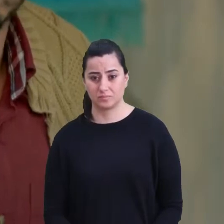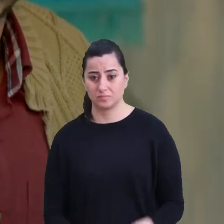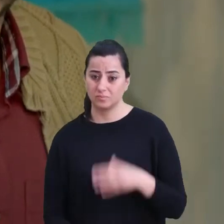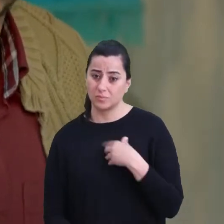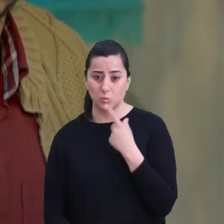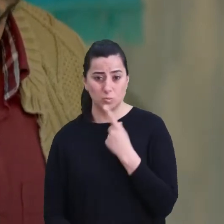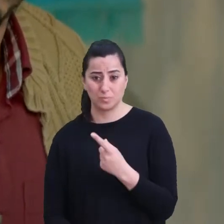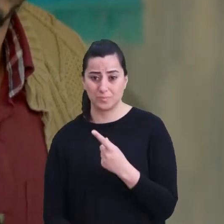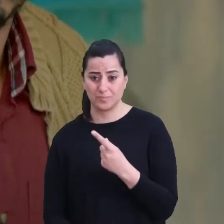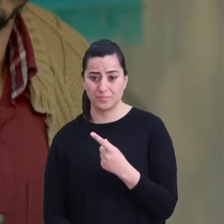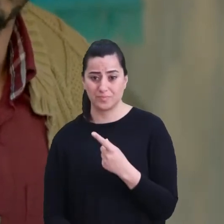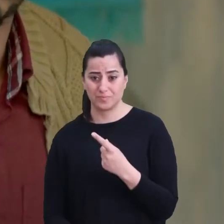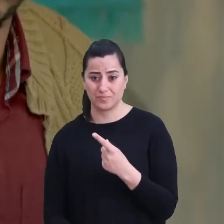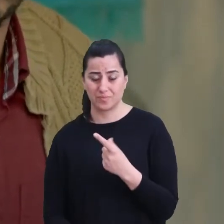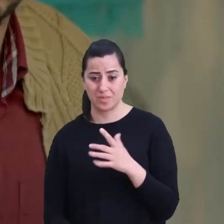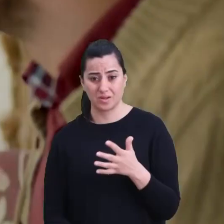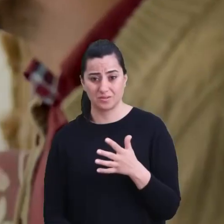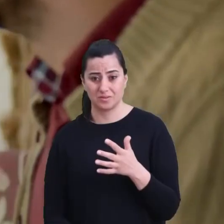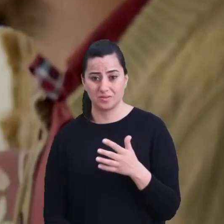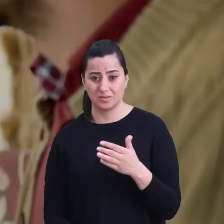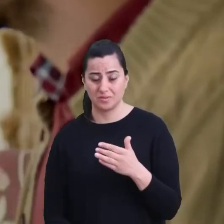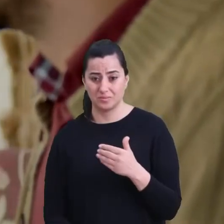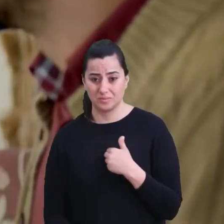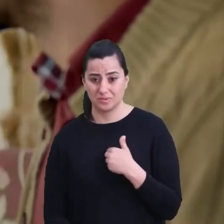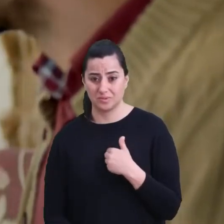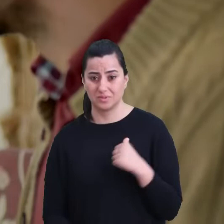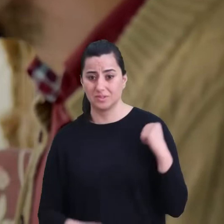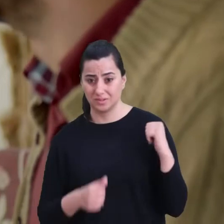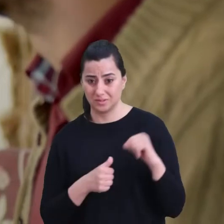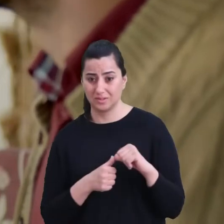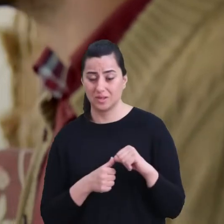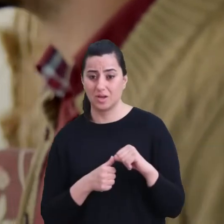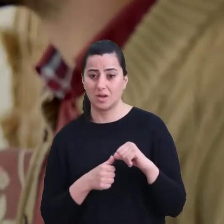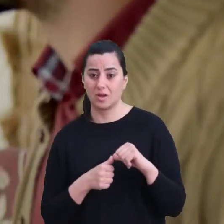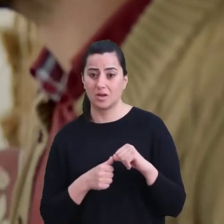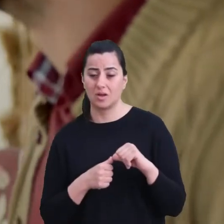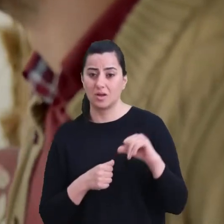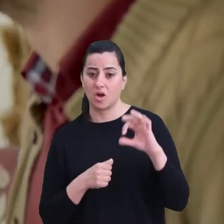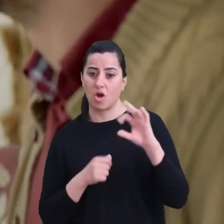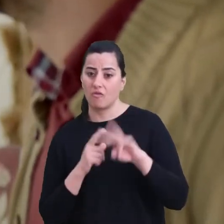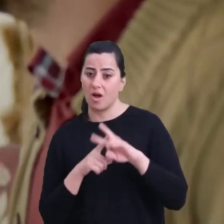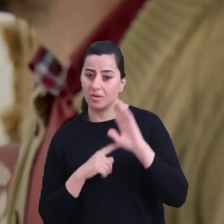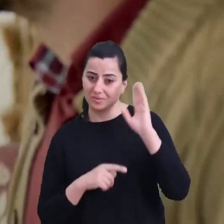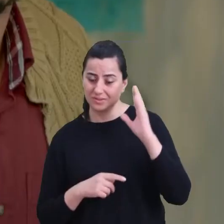Ben diyorum ki acaba biz yine ova damına mı çıksak?